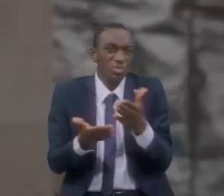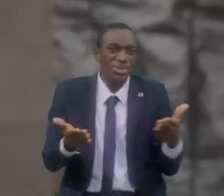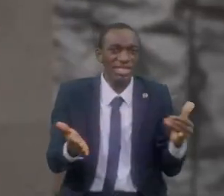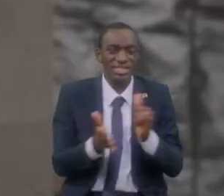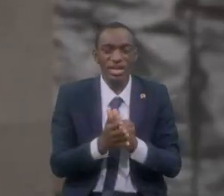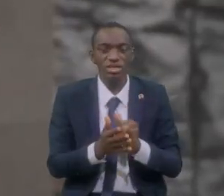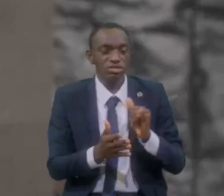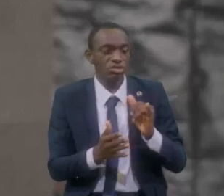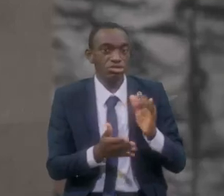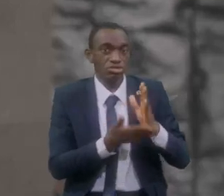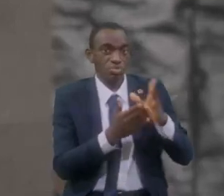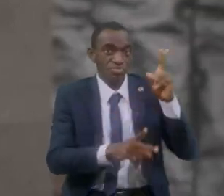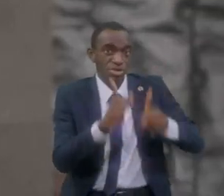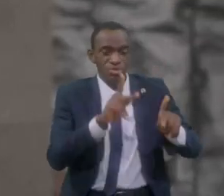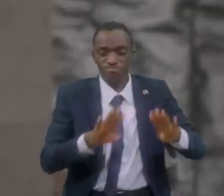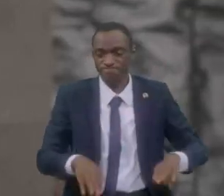que les gens ont confié